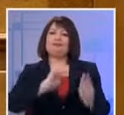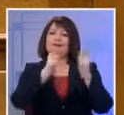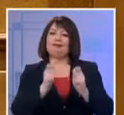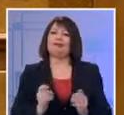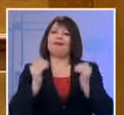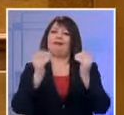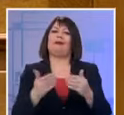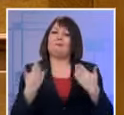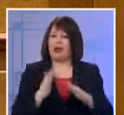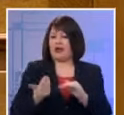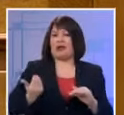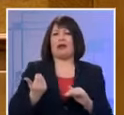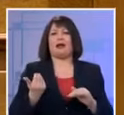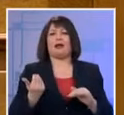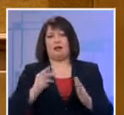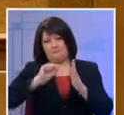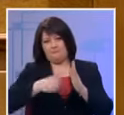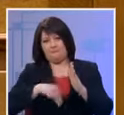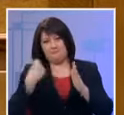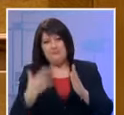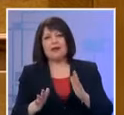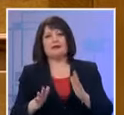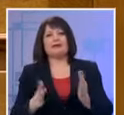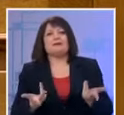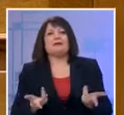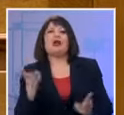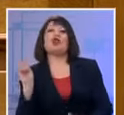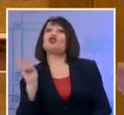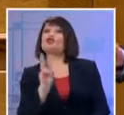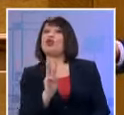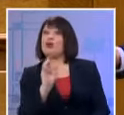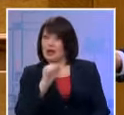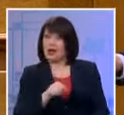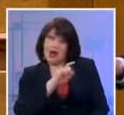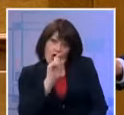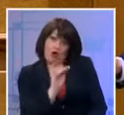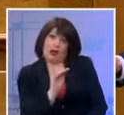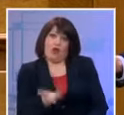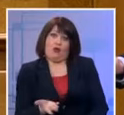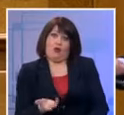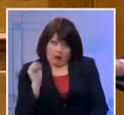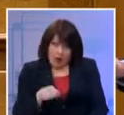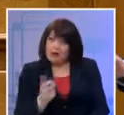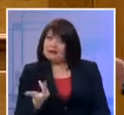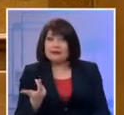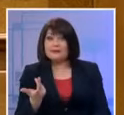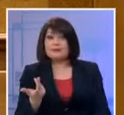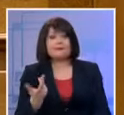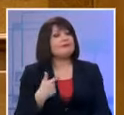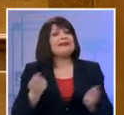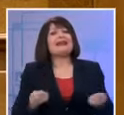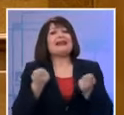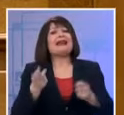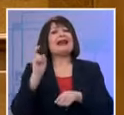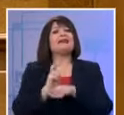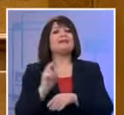έχουν ήδη γίνει, που έχετε ήδη υπογράψει, η Τρόικα την έχει εγκρίνει, ρωτάω. Και τι θα κάνετε με τις